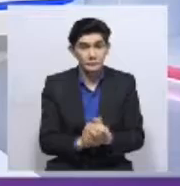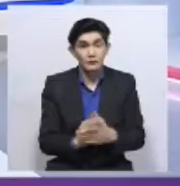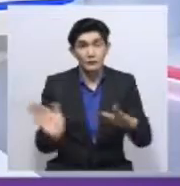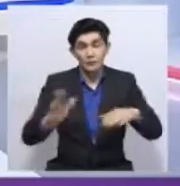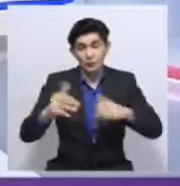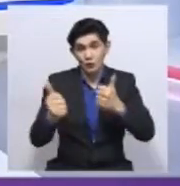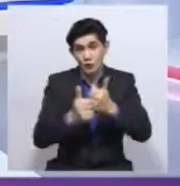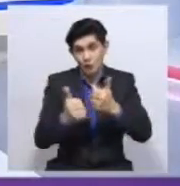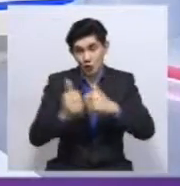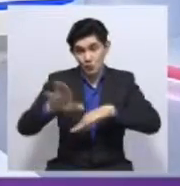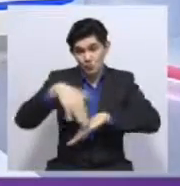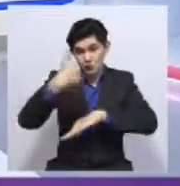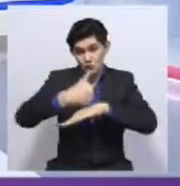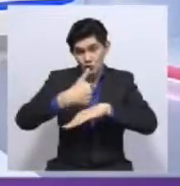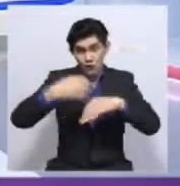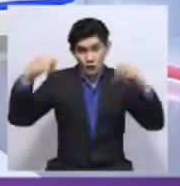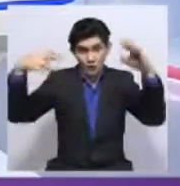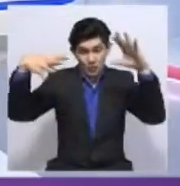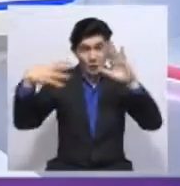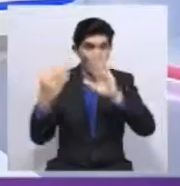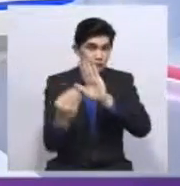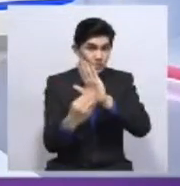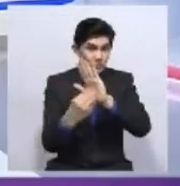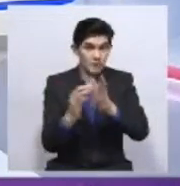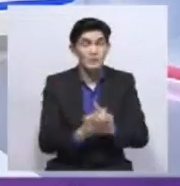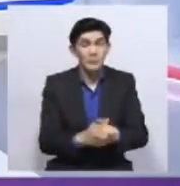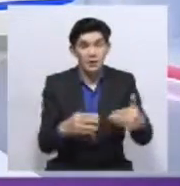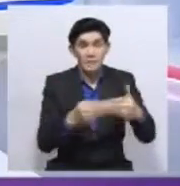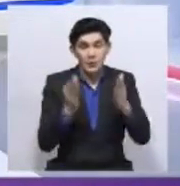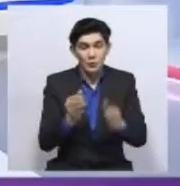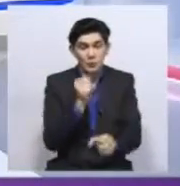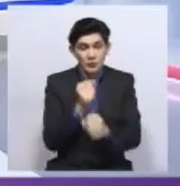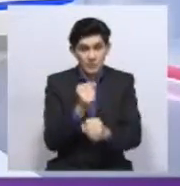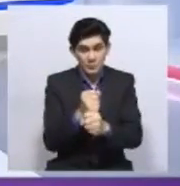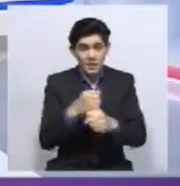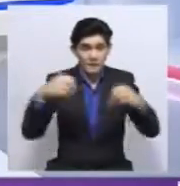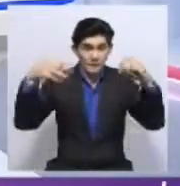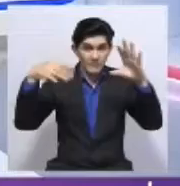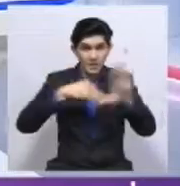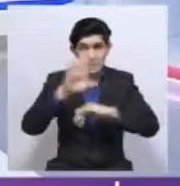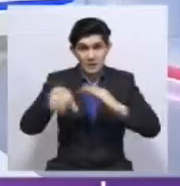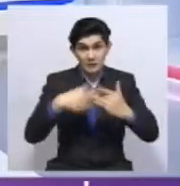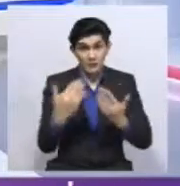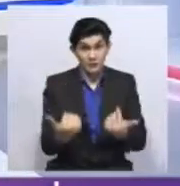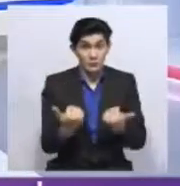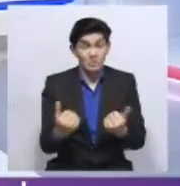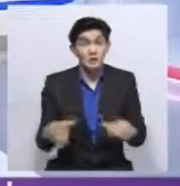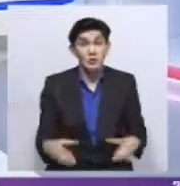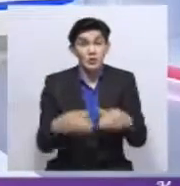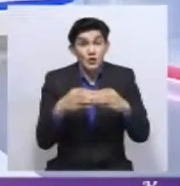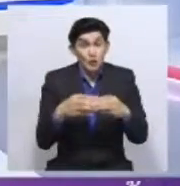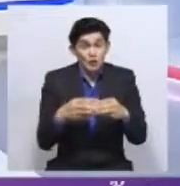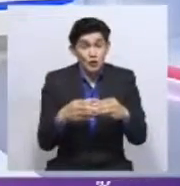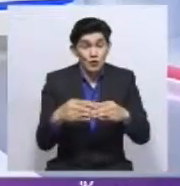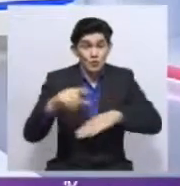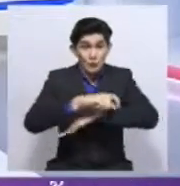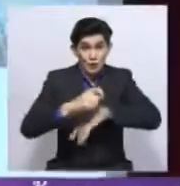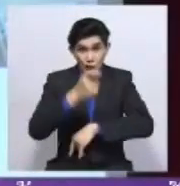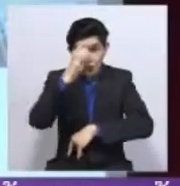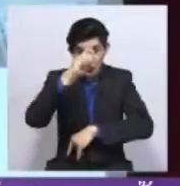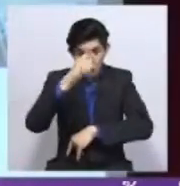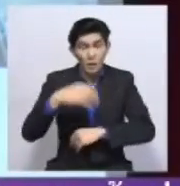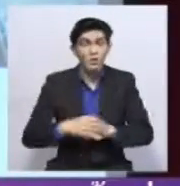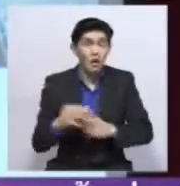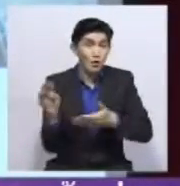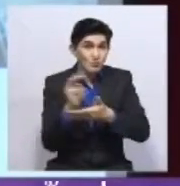วีวุฒิผู้ช่วยผู้ว่าการการไฟฟ้านครหลวงได้นำเจ้าหน้าที่การไฟฟ้านครหลวงค่ะพร้อมด้วยทีมสภาวิศวกร